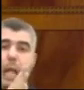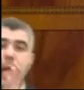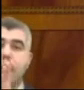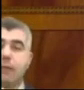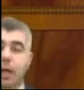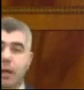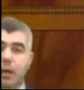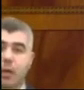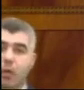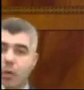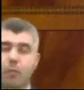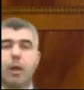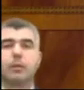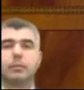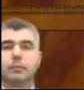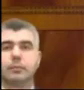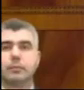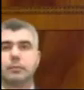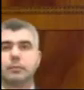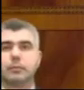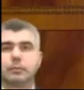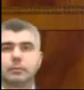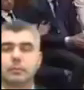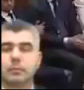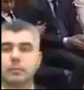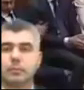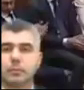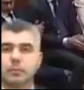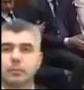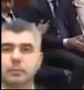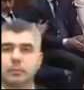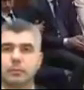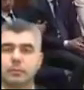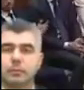تصل إلى الاتحاد الأوروبي.